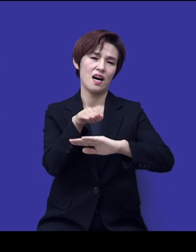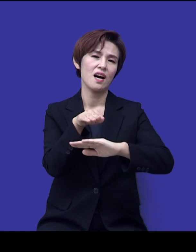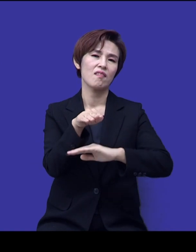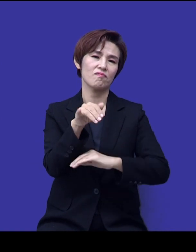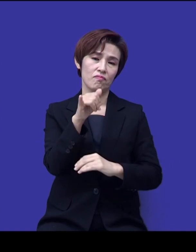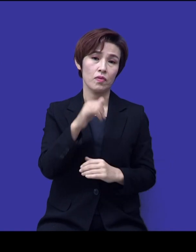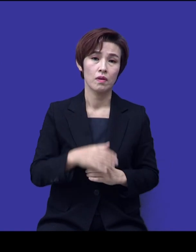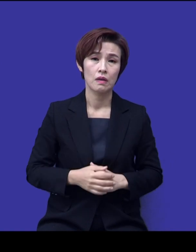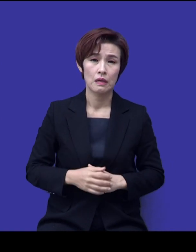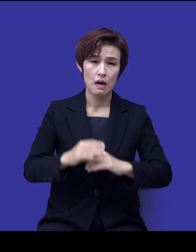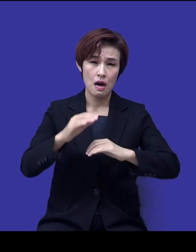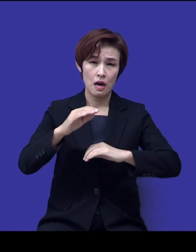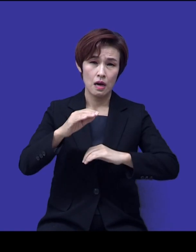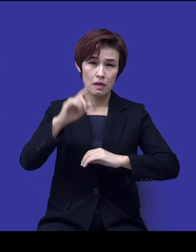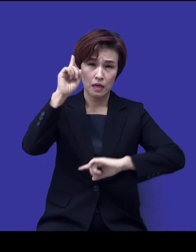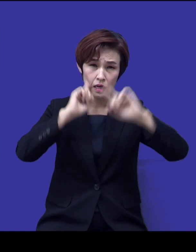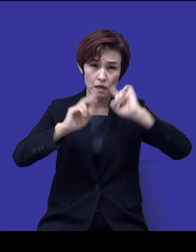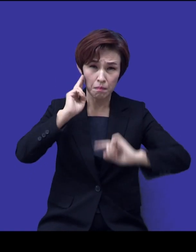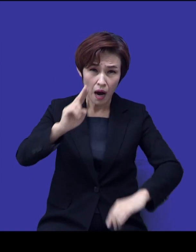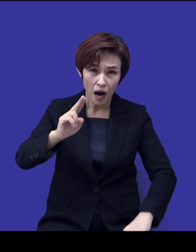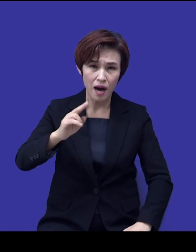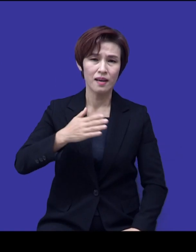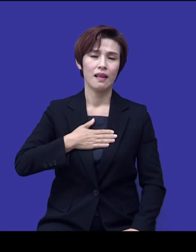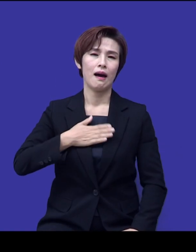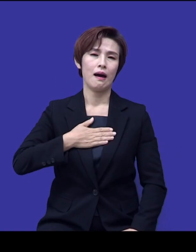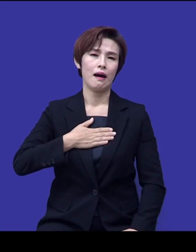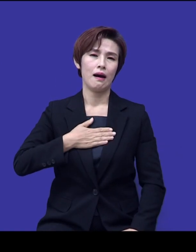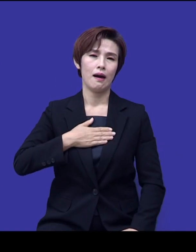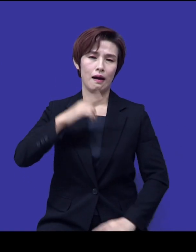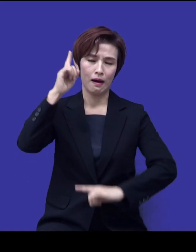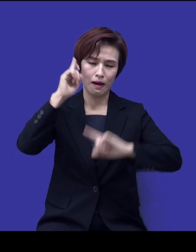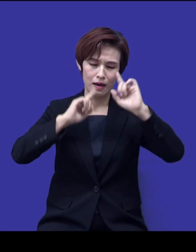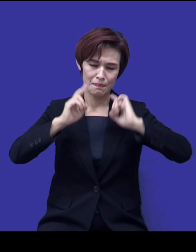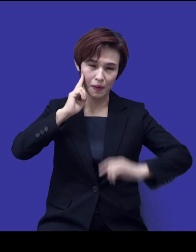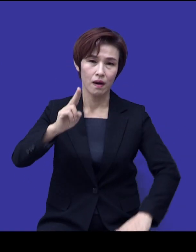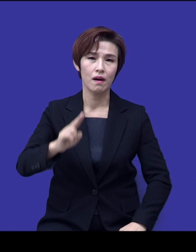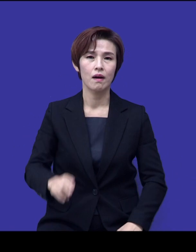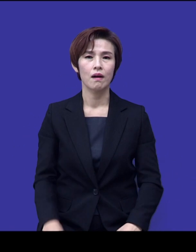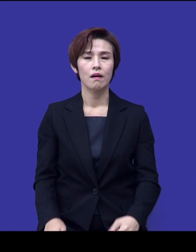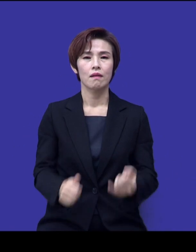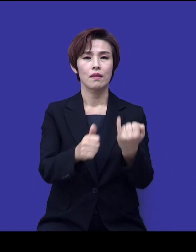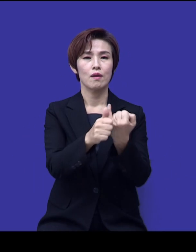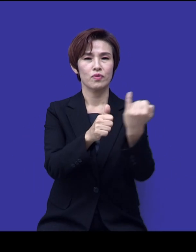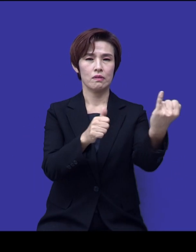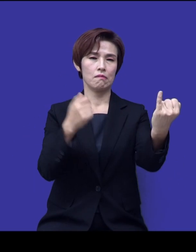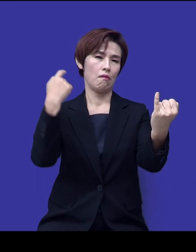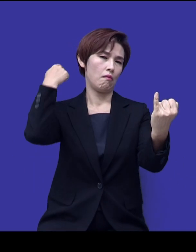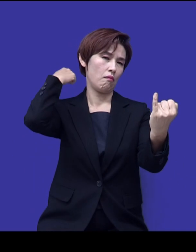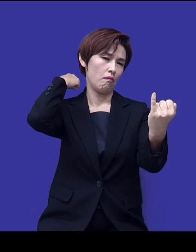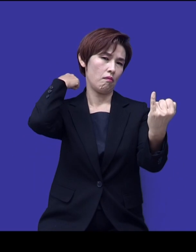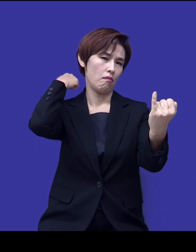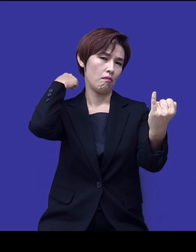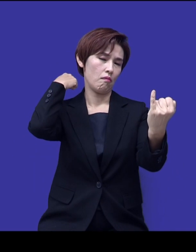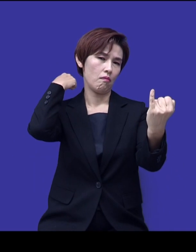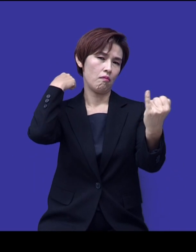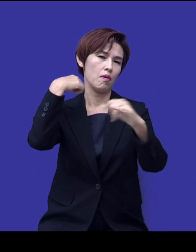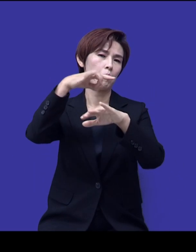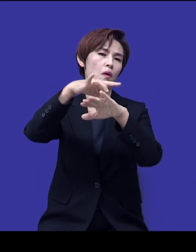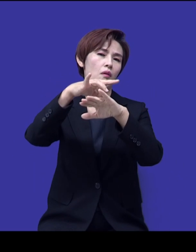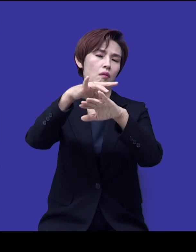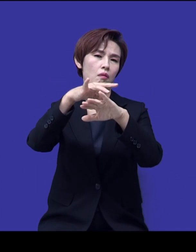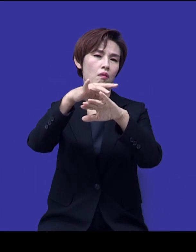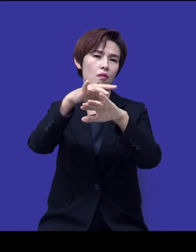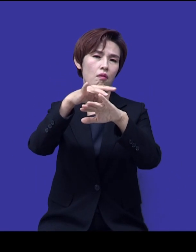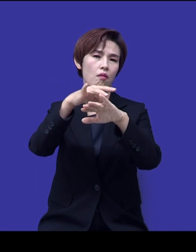어떻게 다들 크게 다쳤나요? 제가 이제 심하게 다쳤고요. 예. 집사람은 경추를 다쳤는데 예. 병원에 그